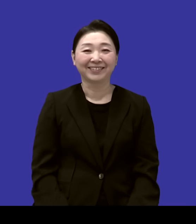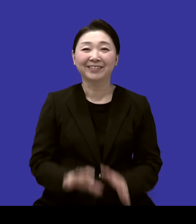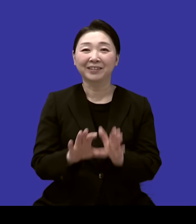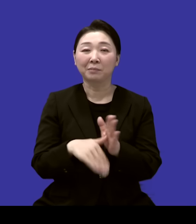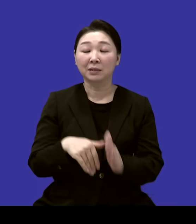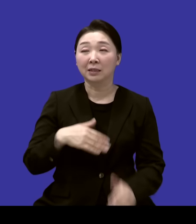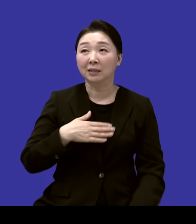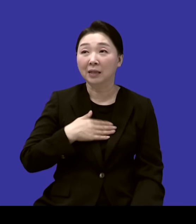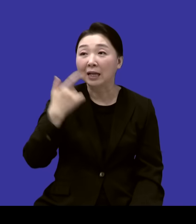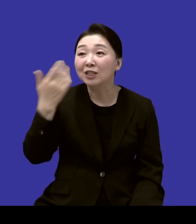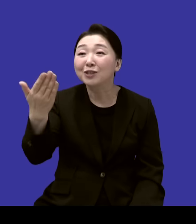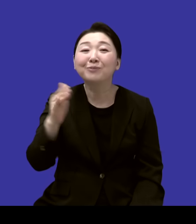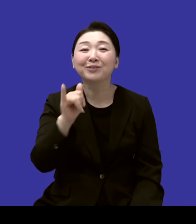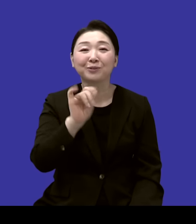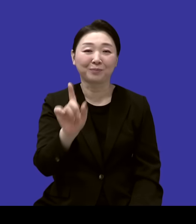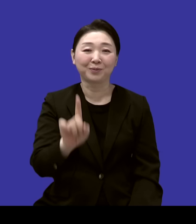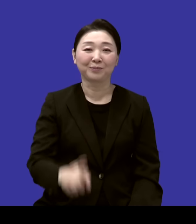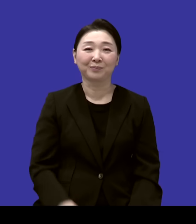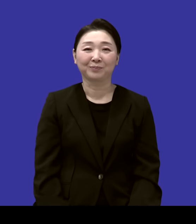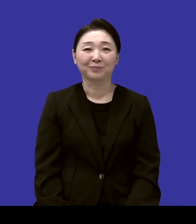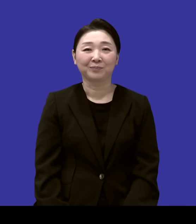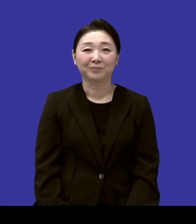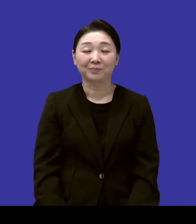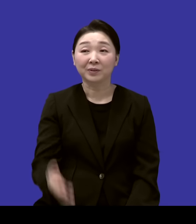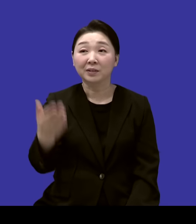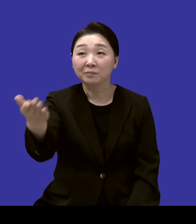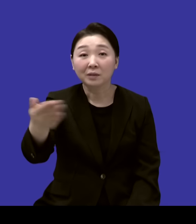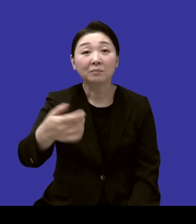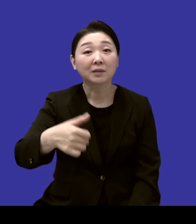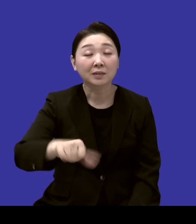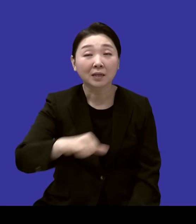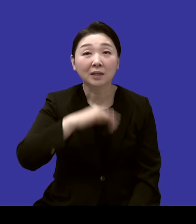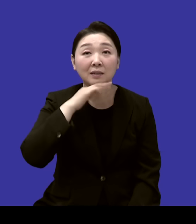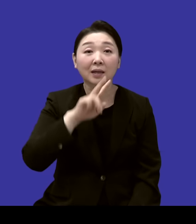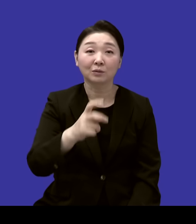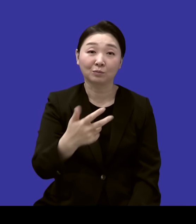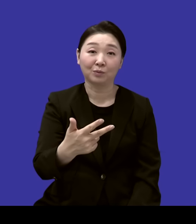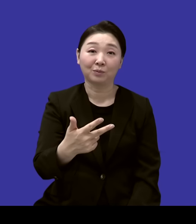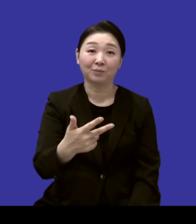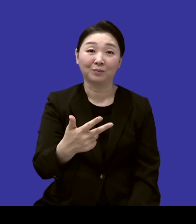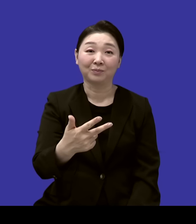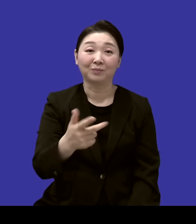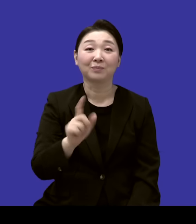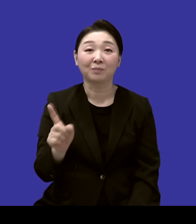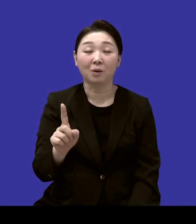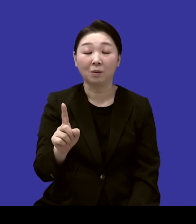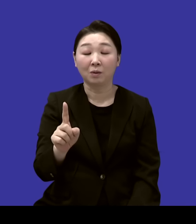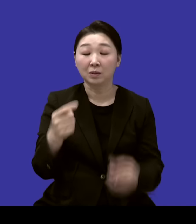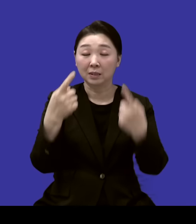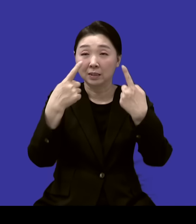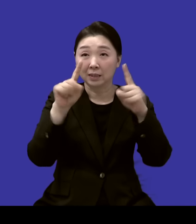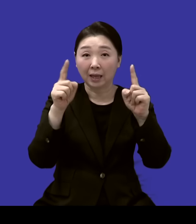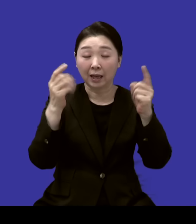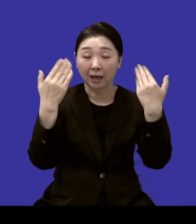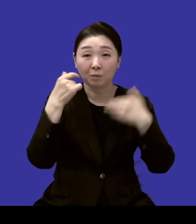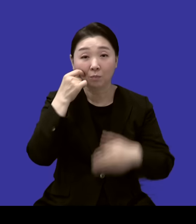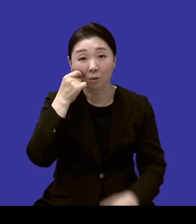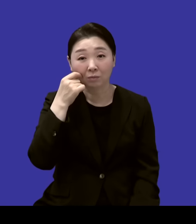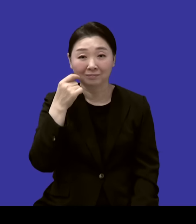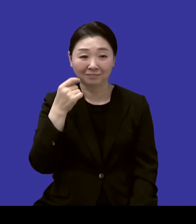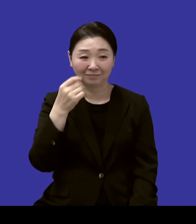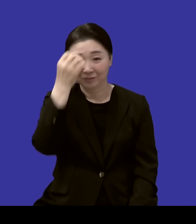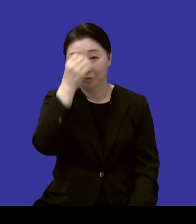제가 묻는 질문이 있어요. 네. 이제 집사님의 자녀가 27살인데요. 예. 네, 대학도 안 갔고 예.